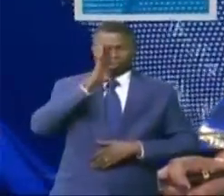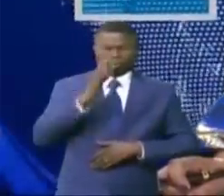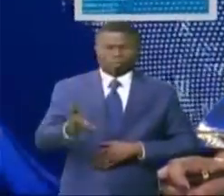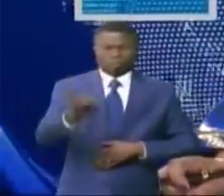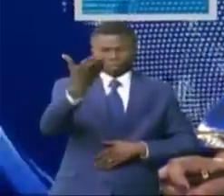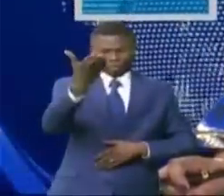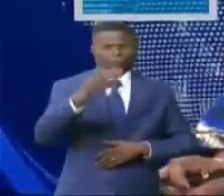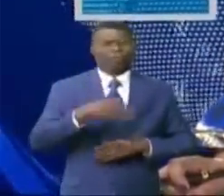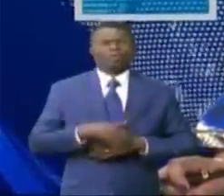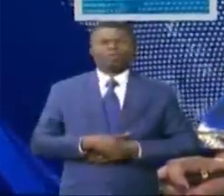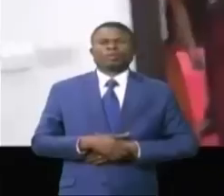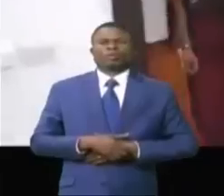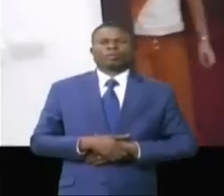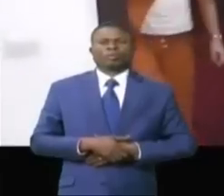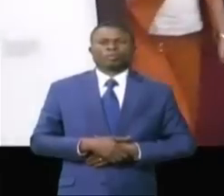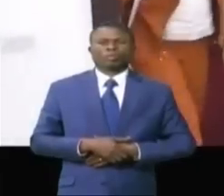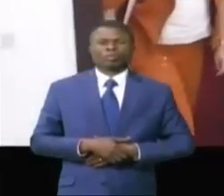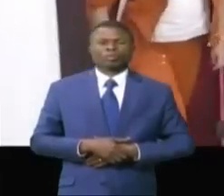Tondong.